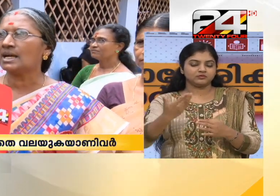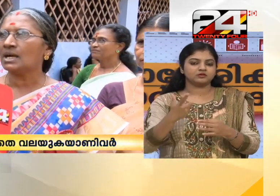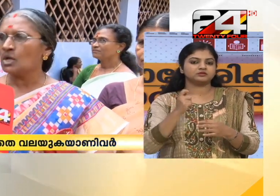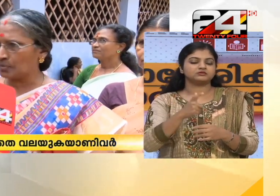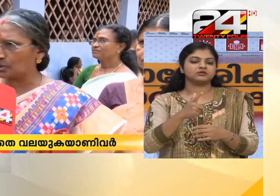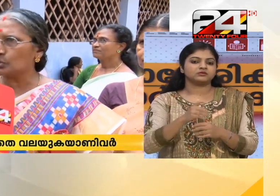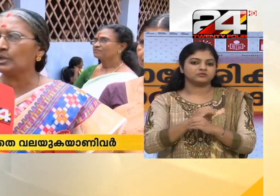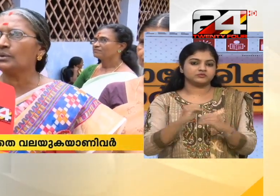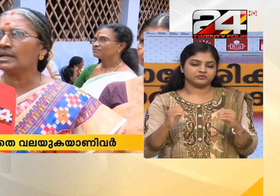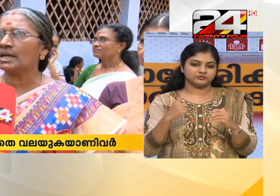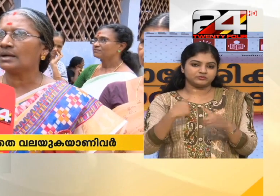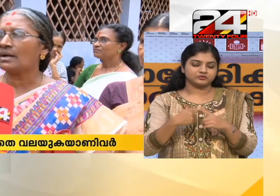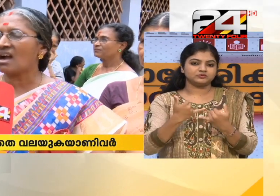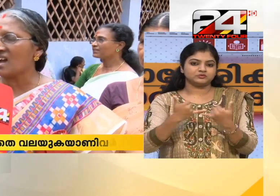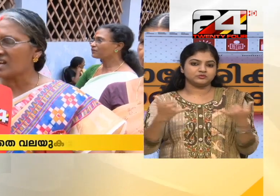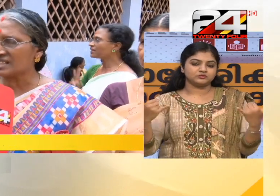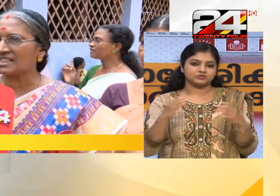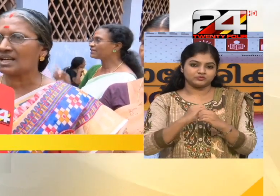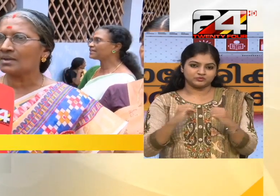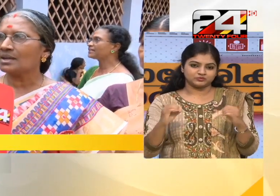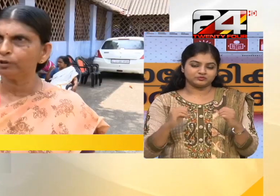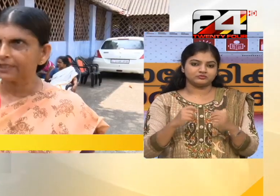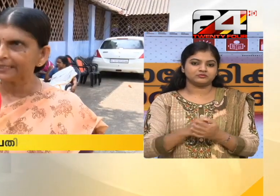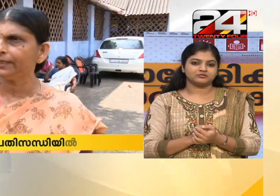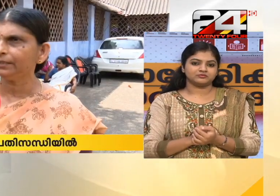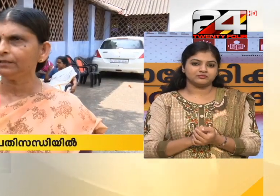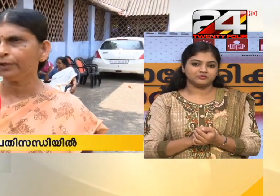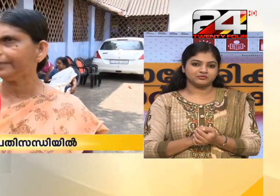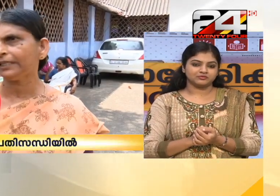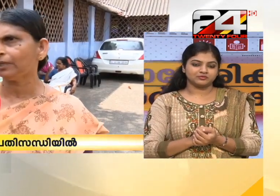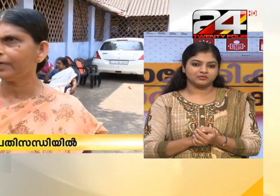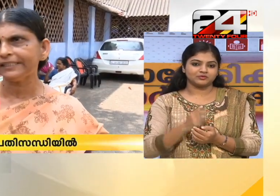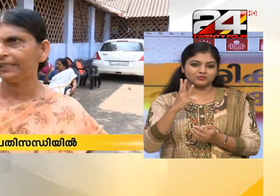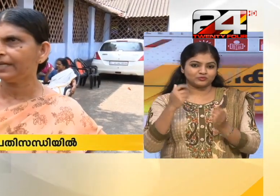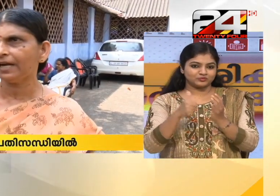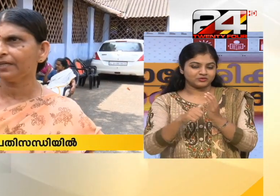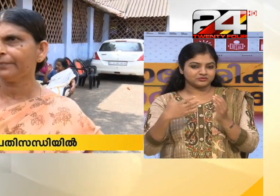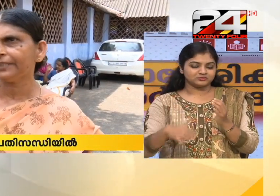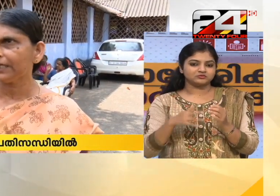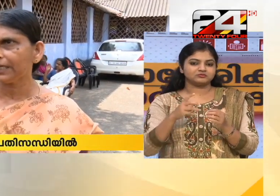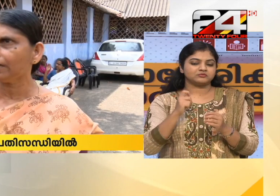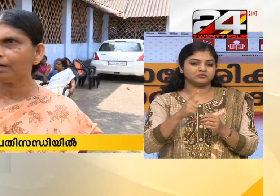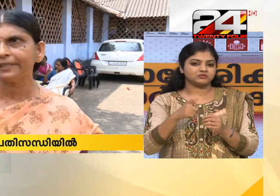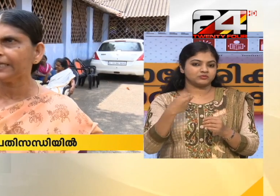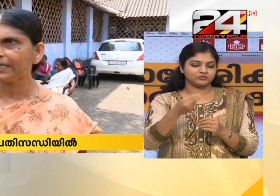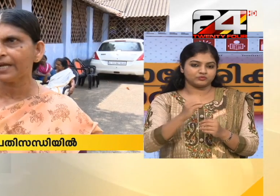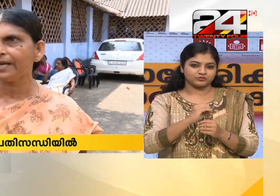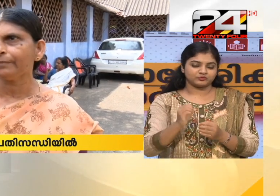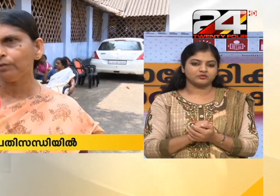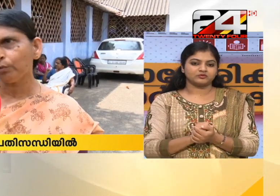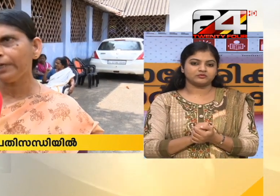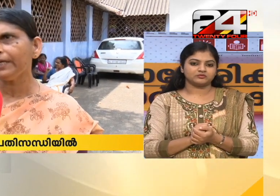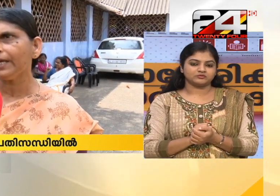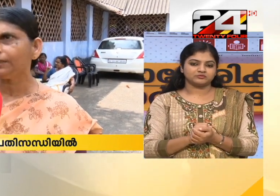ഇല്ല, ഇപ്പൊ നൂലും ഇല്ല, ആകെ ചളം. 3 കഴിഞ്ഞ് 1 ജോലിയും ചെയ്തില്ല, പൈസ കിട്ടാനുള്ള പൈസയും കിട്ടാനില്ല,